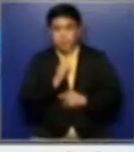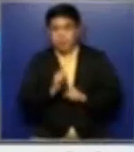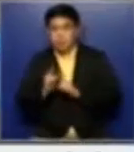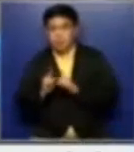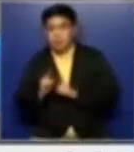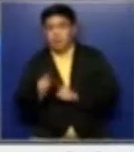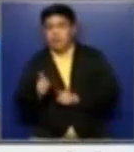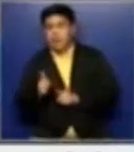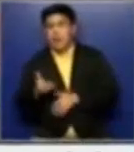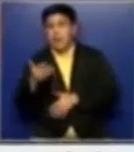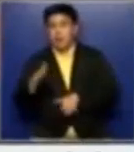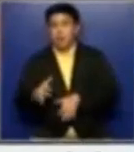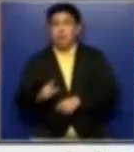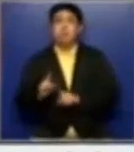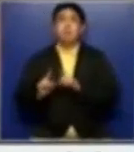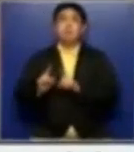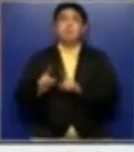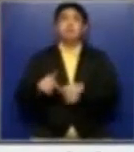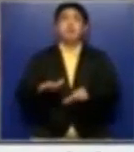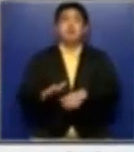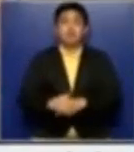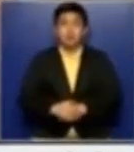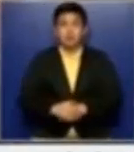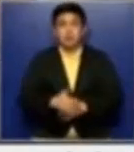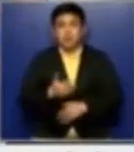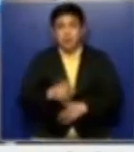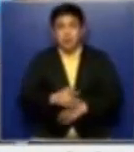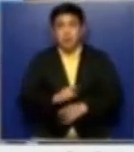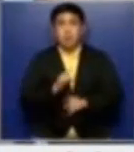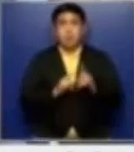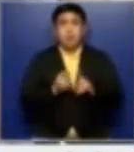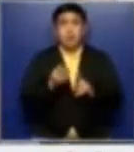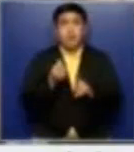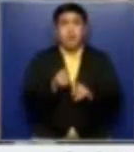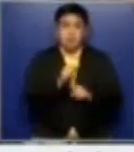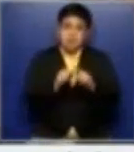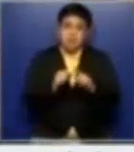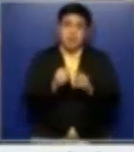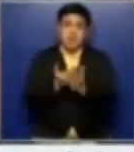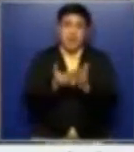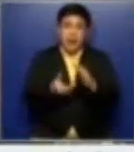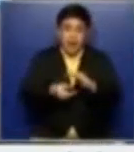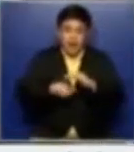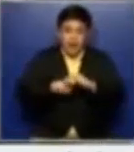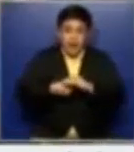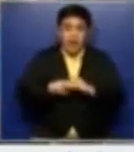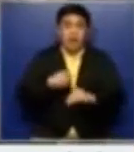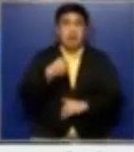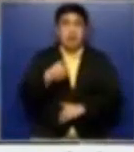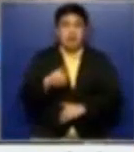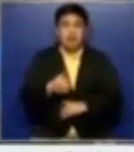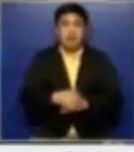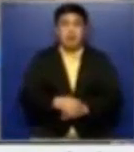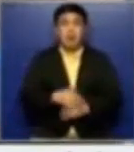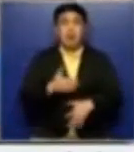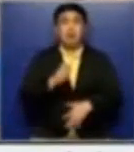นี่พออนุมัติปั๊บไปประมูลเฉยเลยแล้วทำไมต้องรีบประมูลเอาก็ได้เปอร์เซ็นต์นี่ได้เปอร์เซ็นต์เสร็จแล้วก็ไปตาย